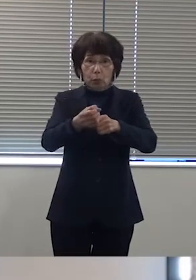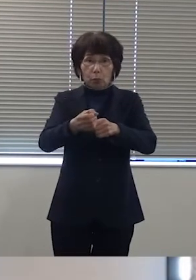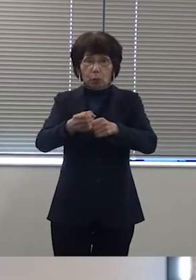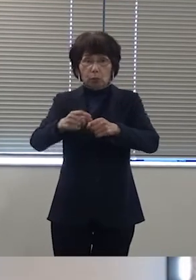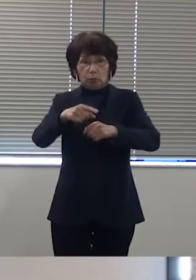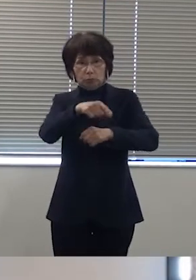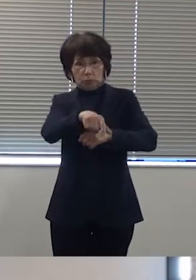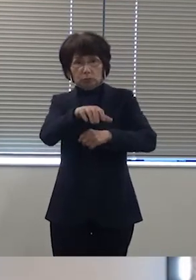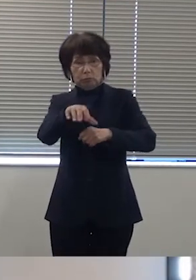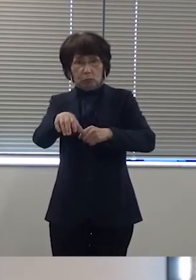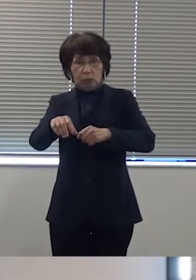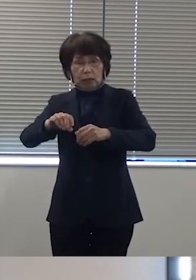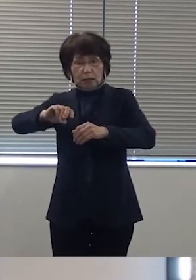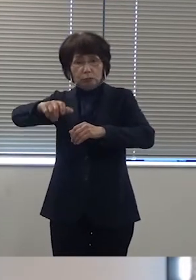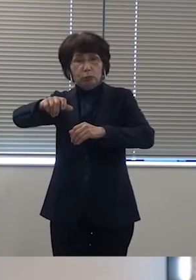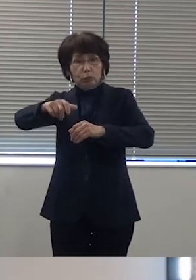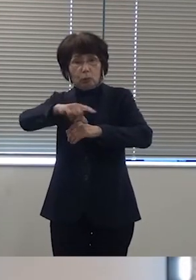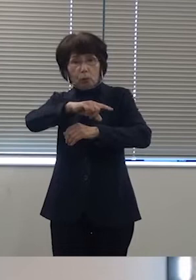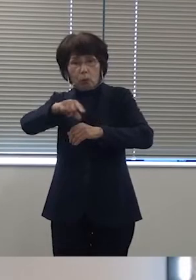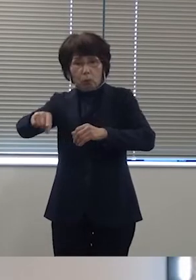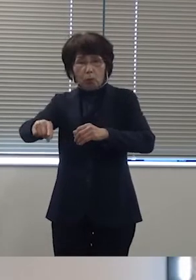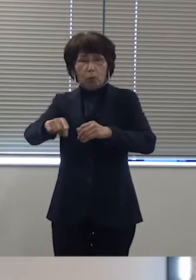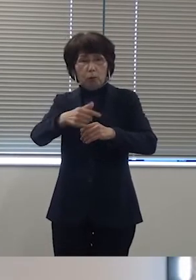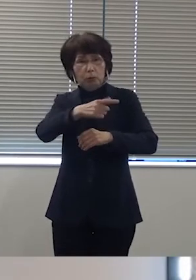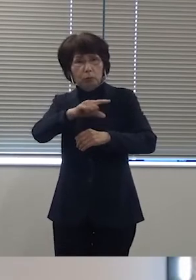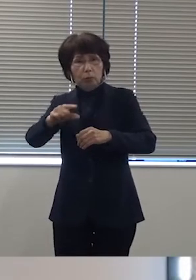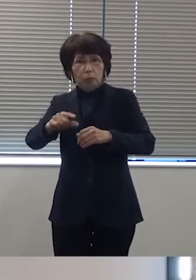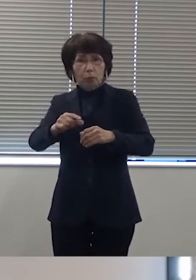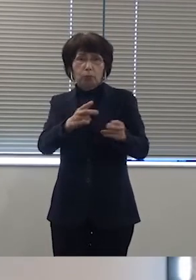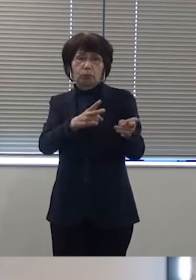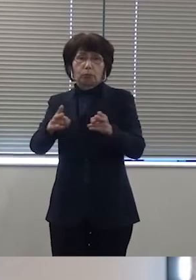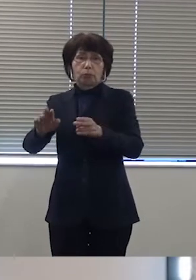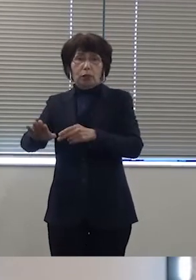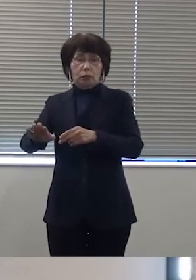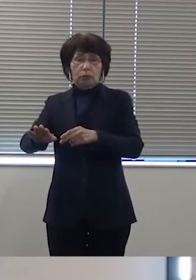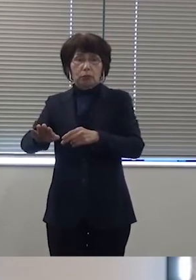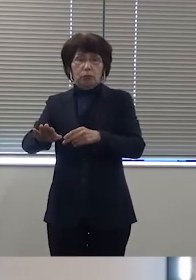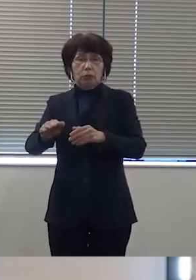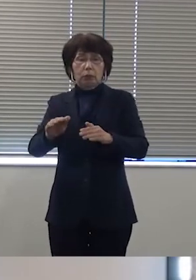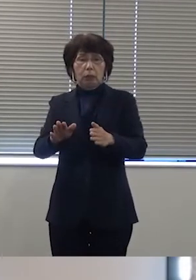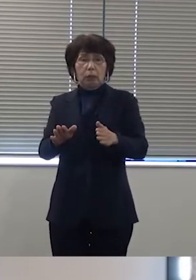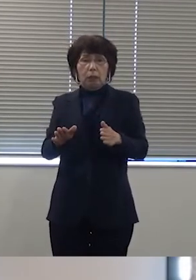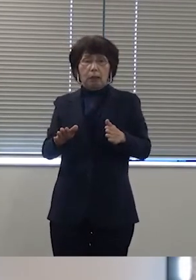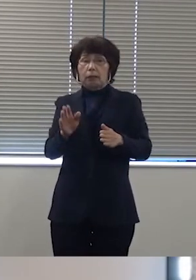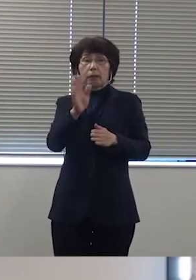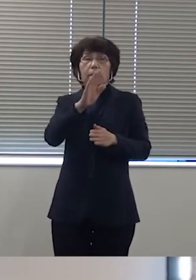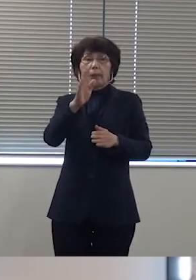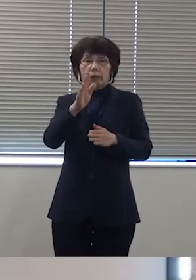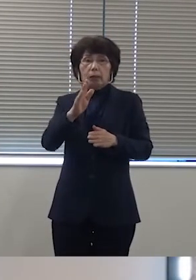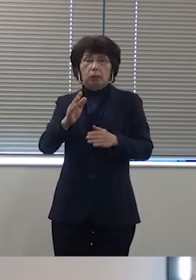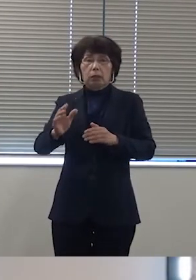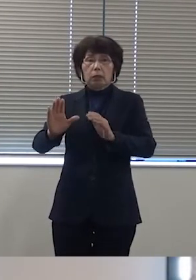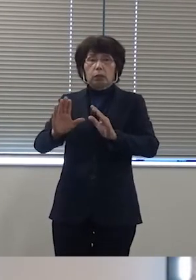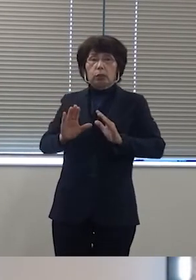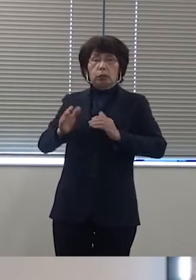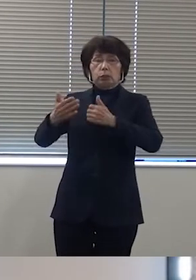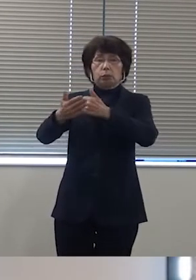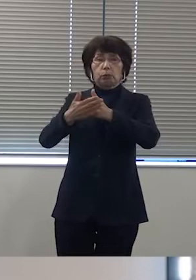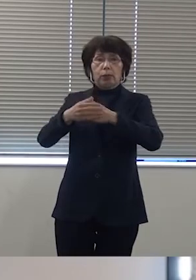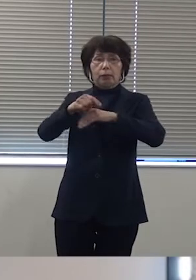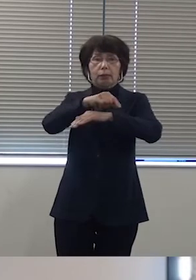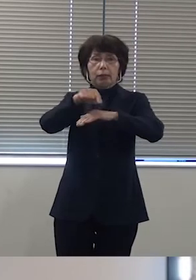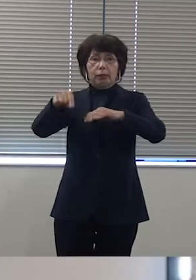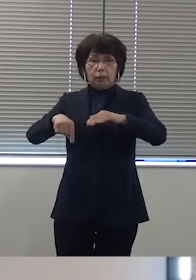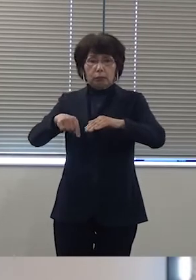計画でものすごく幅広いので、後で松島さんは内閣府の そういう作業がやれるなんてちょっと補足してもらったらいいん